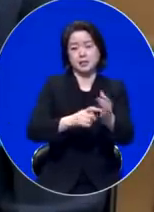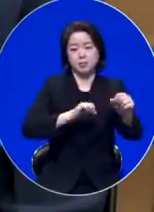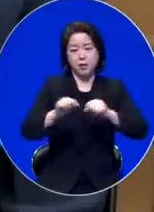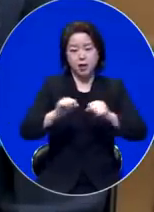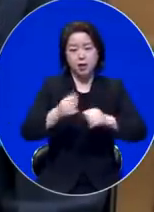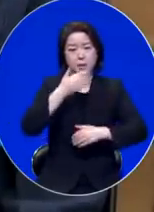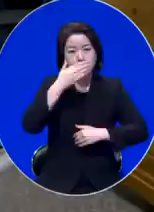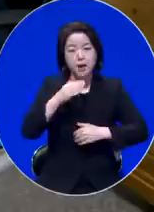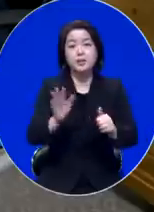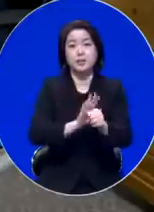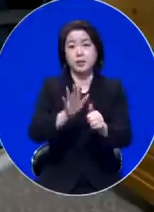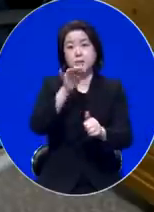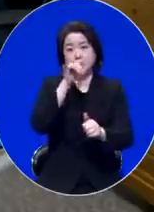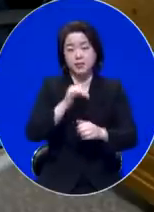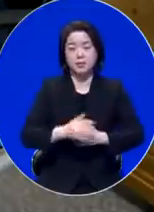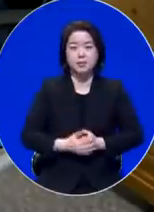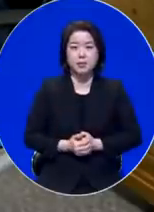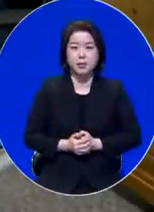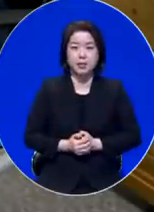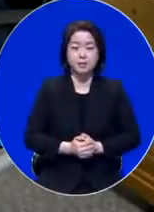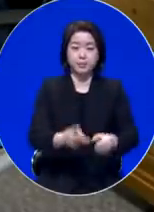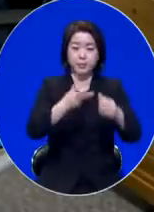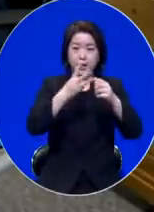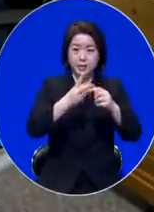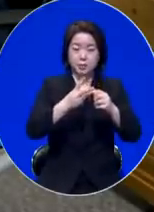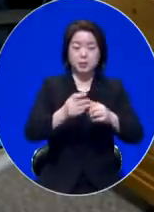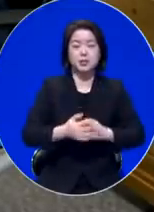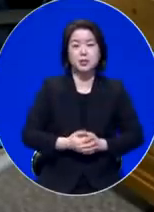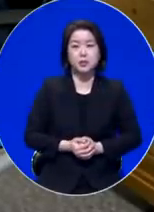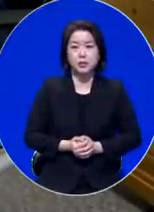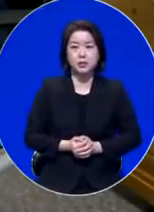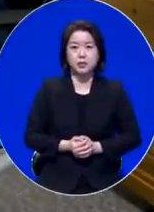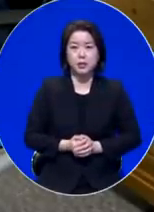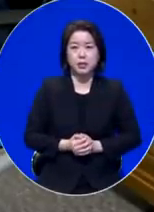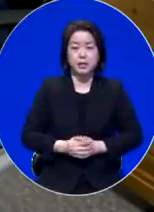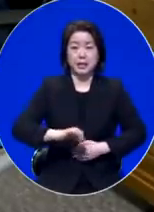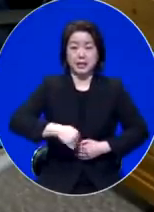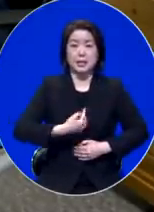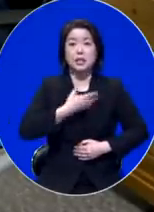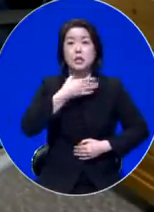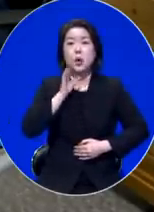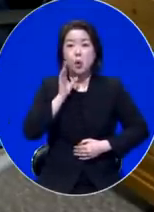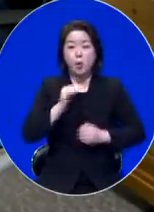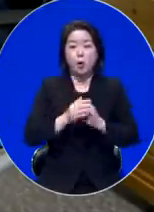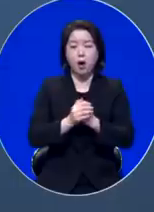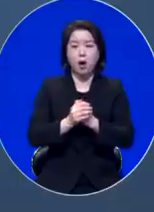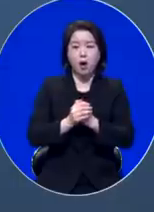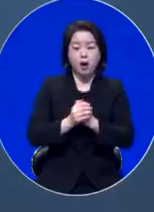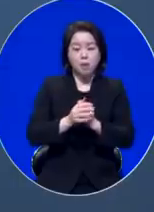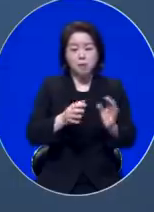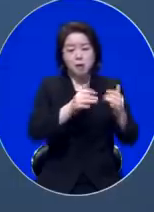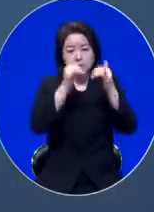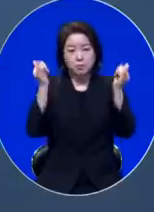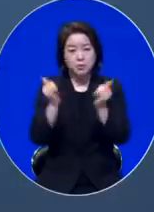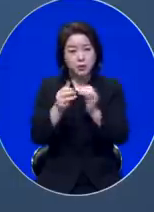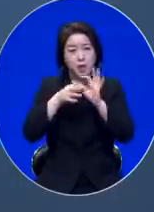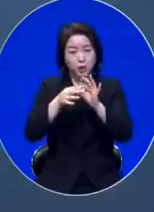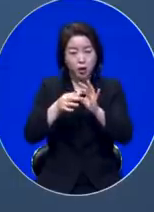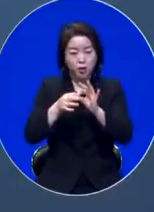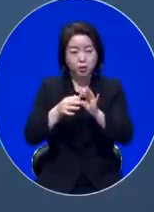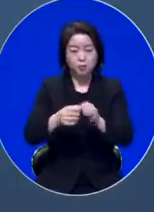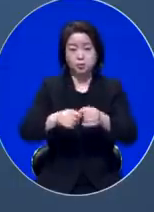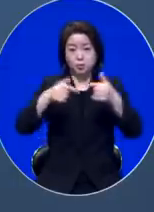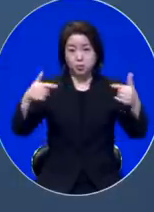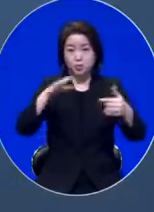하는 서비스가 있습니다 세번째 도는 삽 독거노인 사회 관계 활성화 서 일명 그 친구 만들기